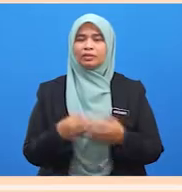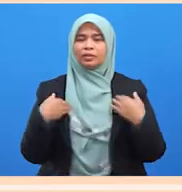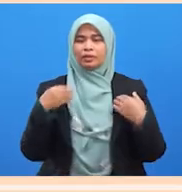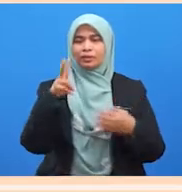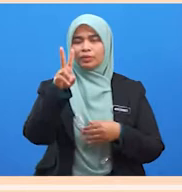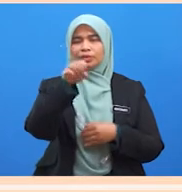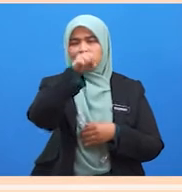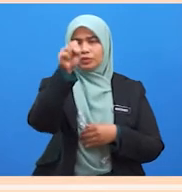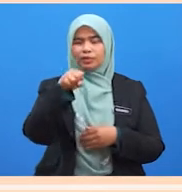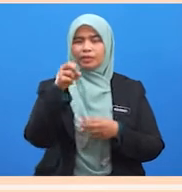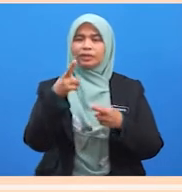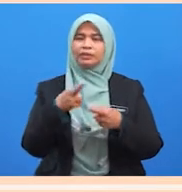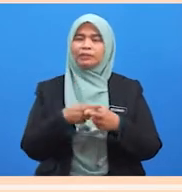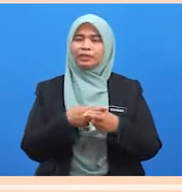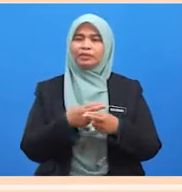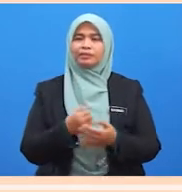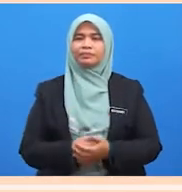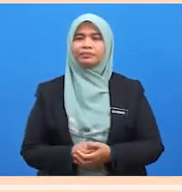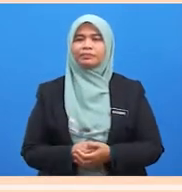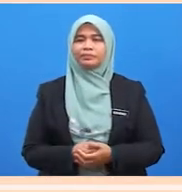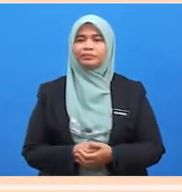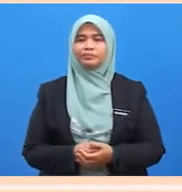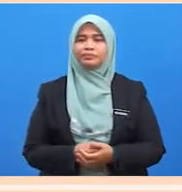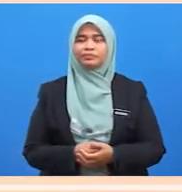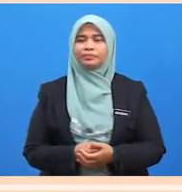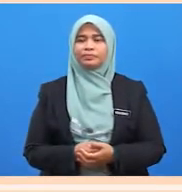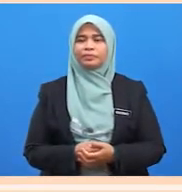akan berikan dua soalan pendek untuk murid-murid jawab ya.